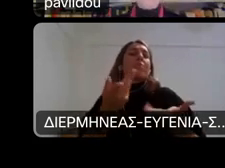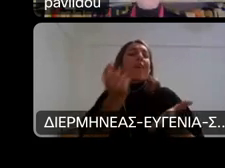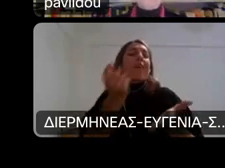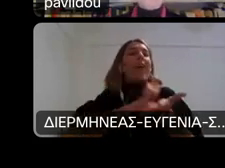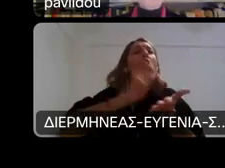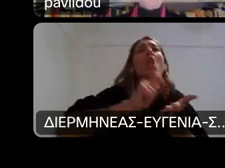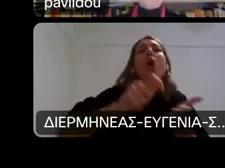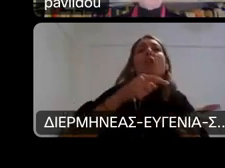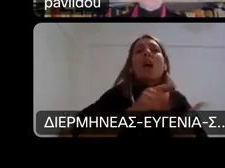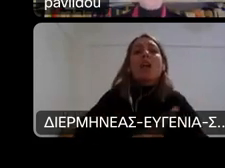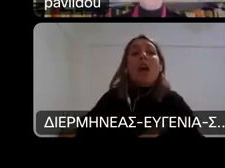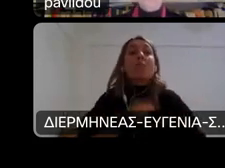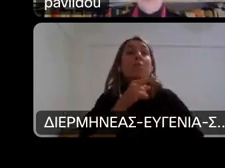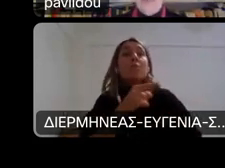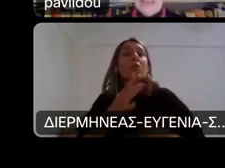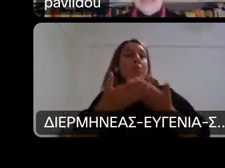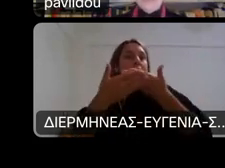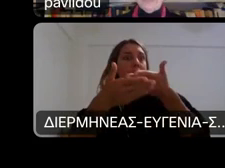ανοιχτή πρόσκληση και σε